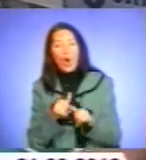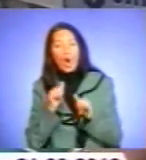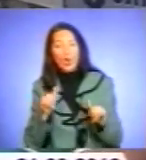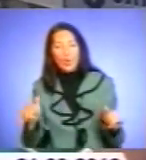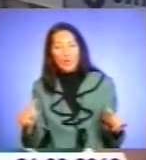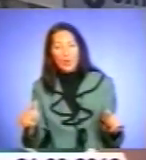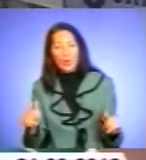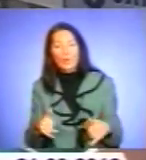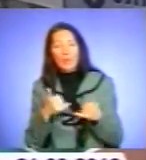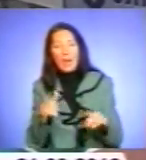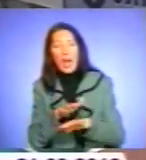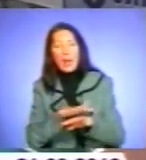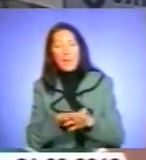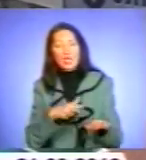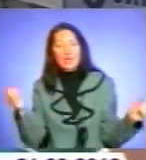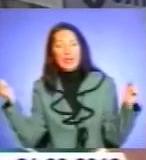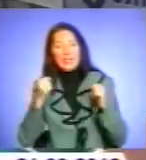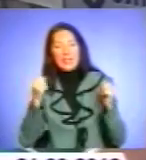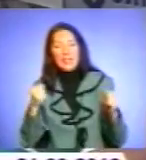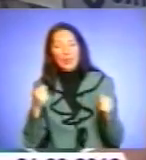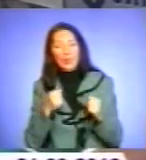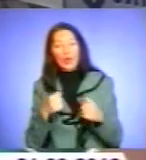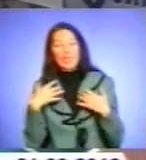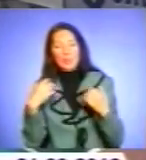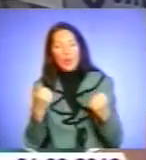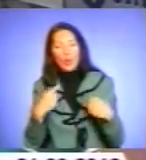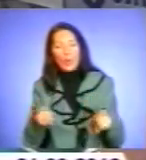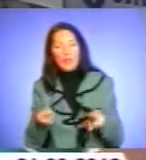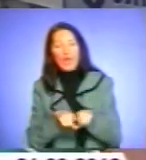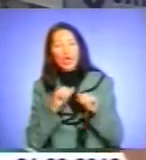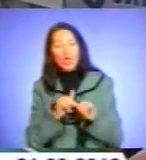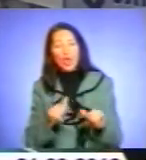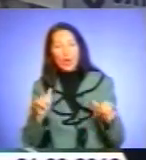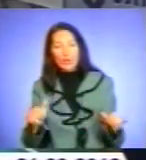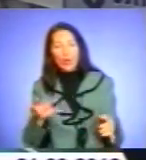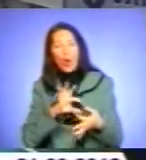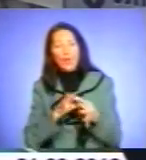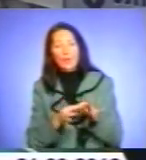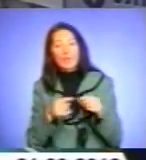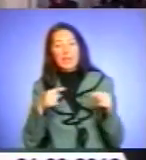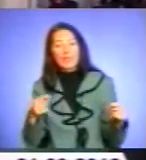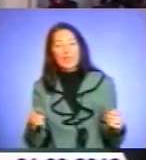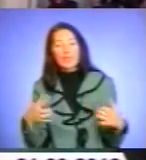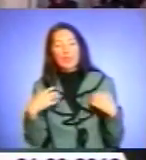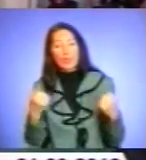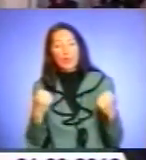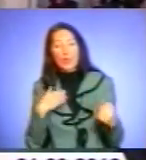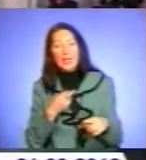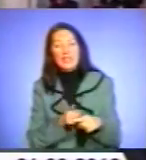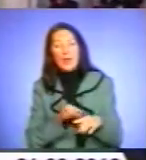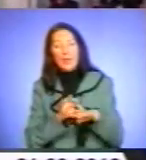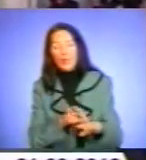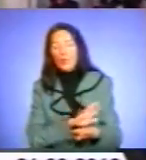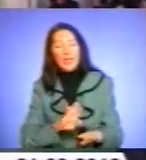для масових занять фізичної культури і спорту, а також розвитку олімпійських видів спорту. Ми це проводимо не